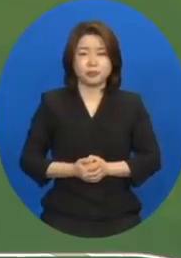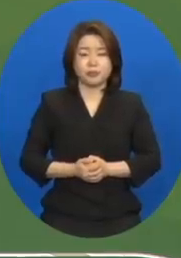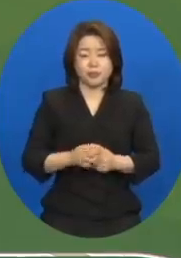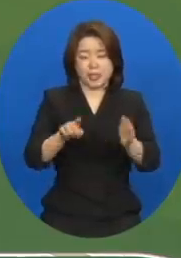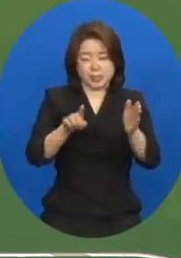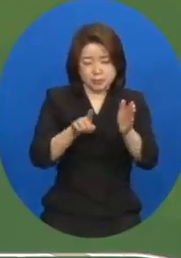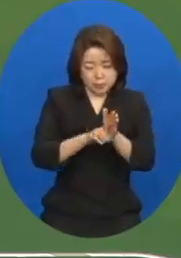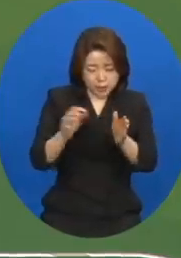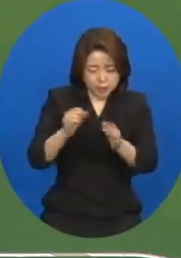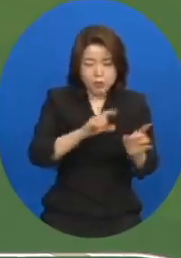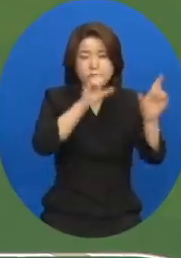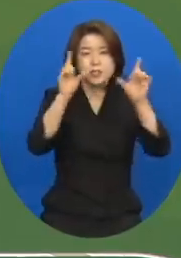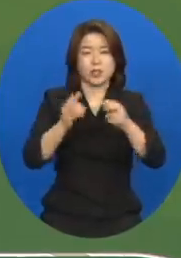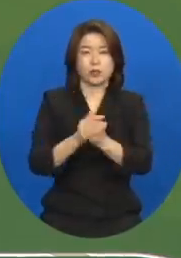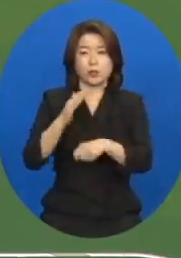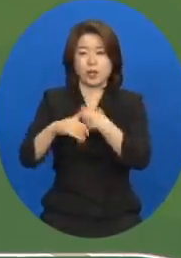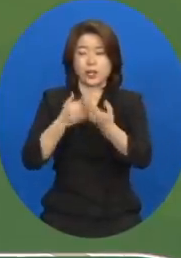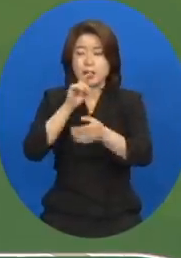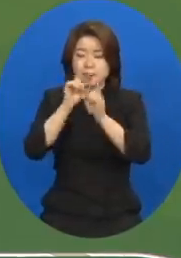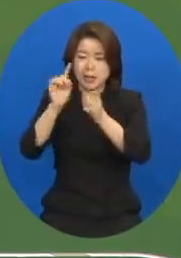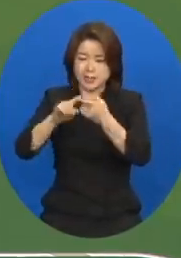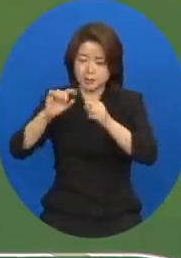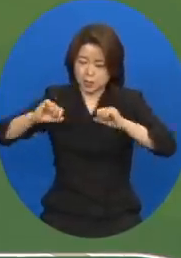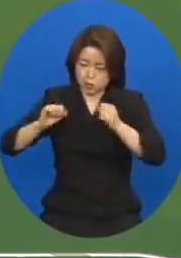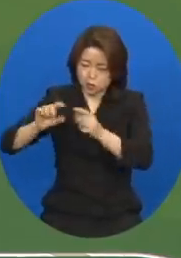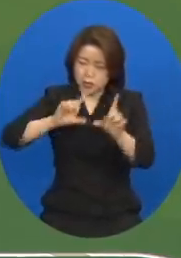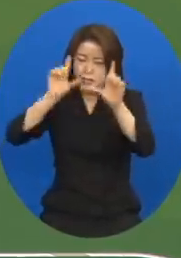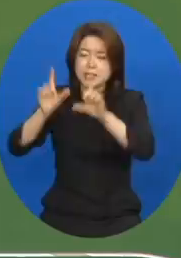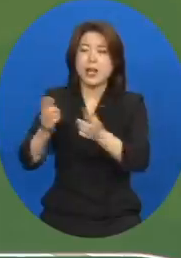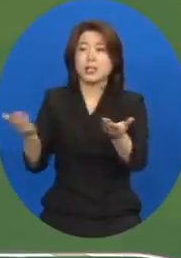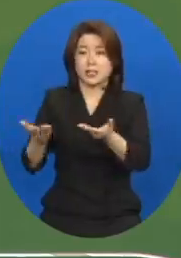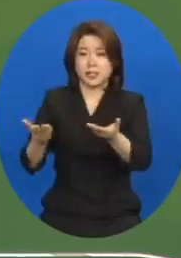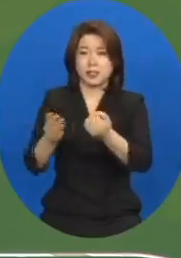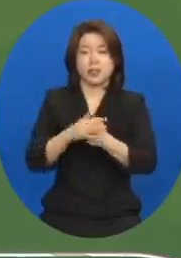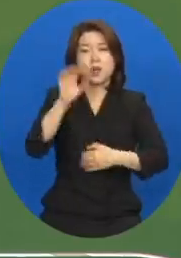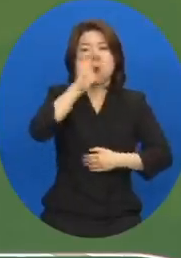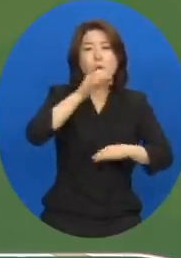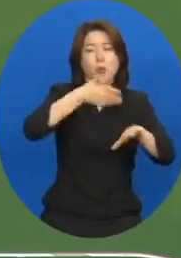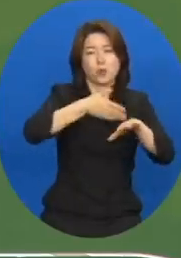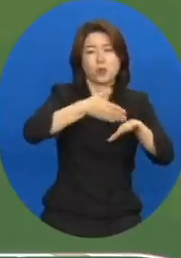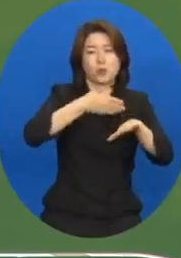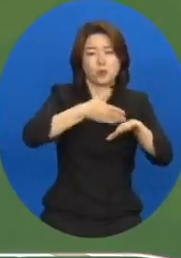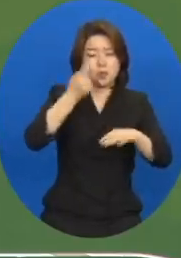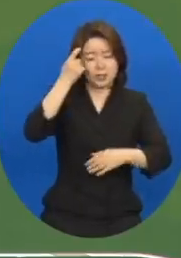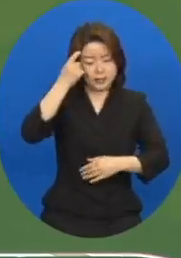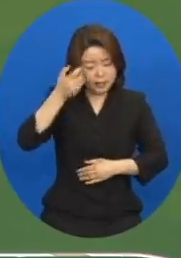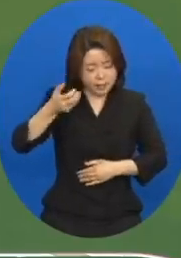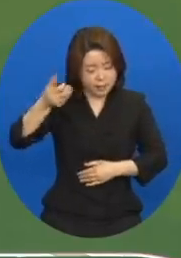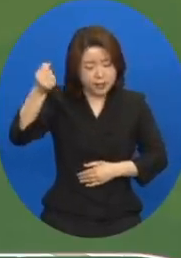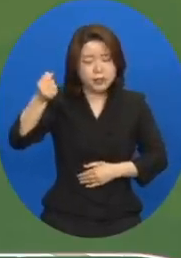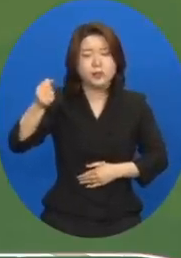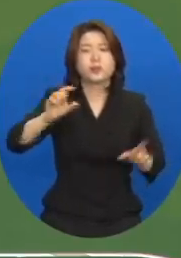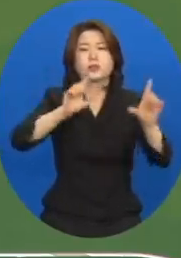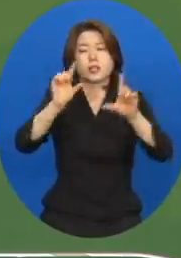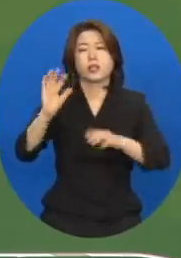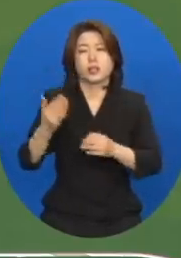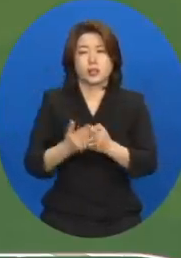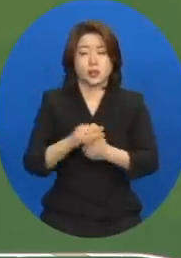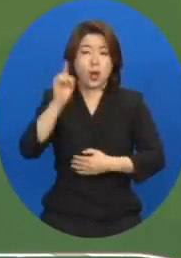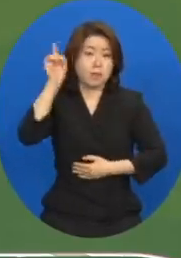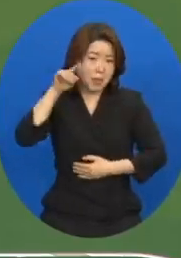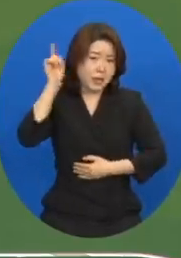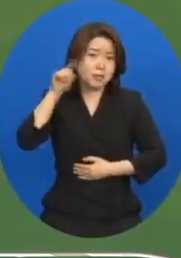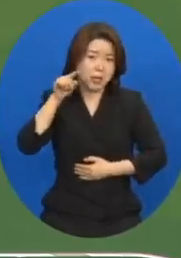믿음으로 살고 하나님의 말씀대로 사는 일에 훈련이라고 정말 생각해야 합니다.